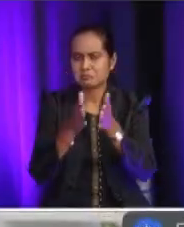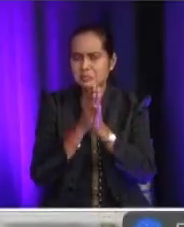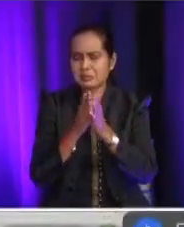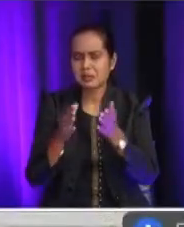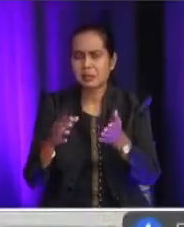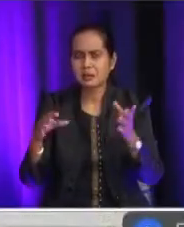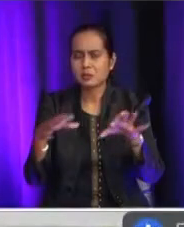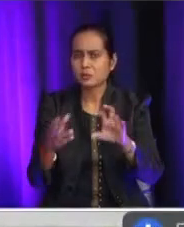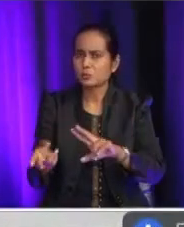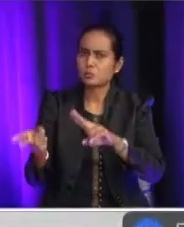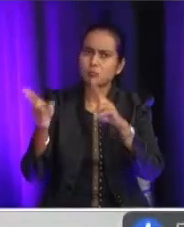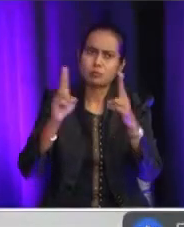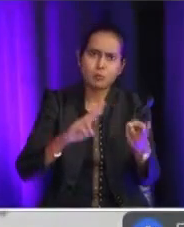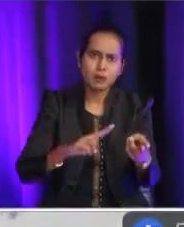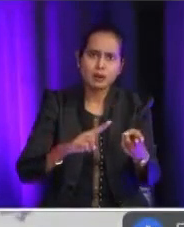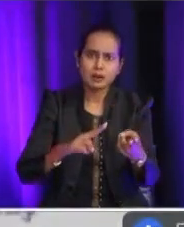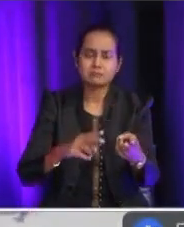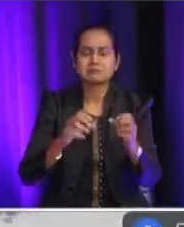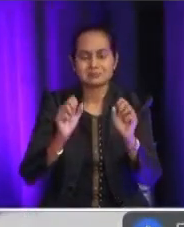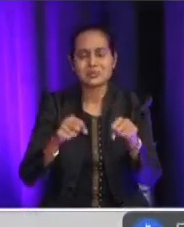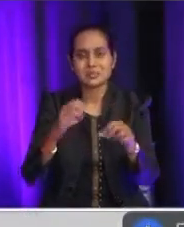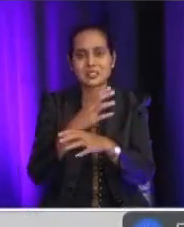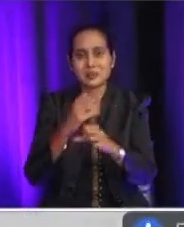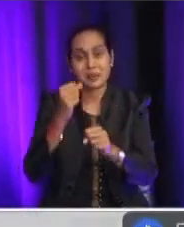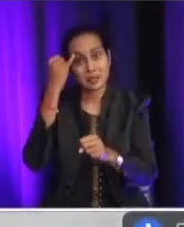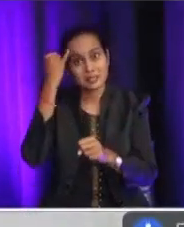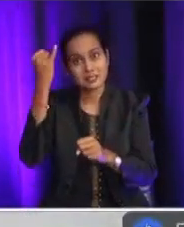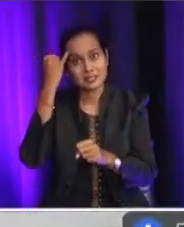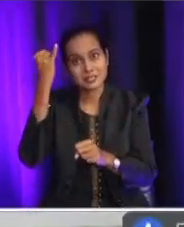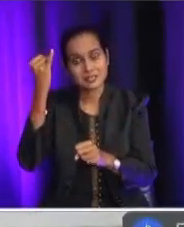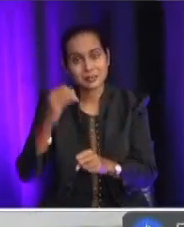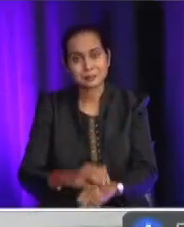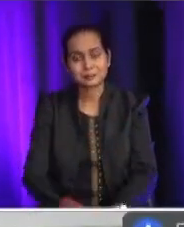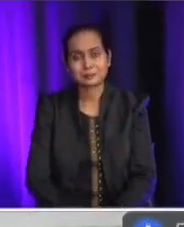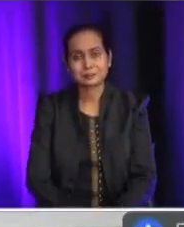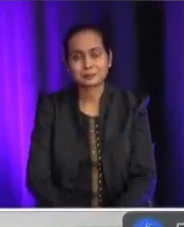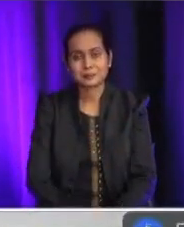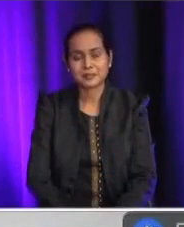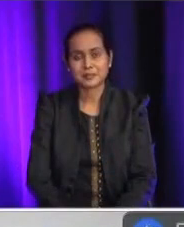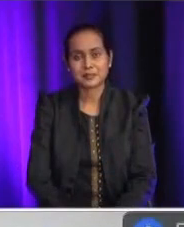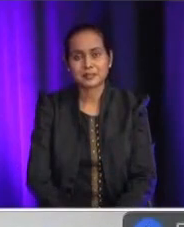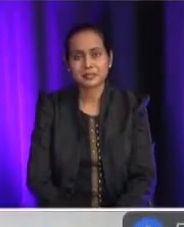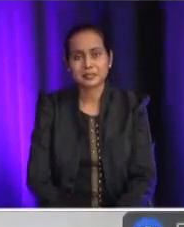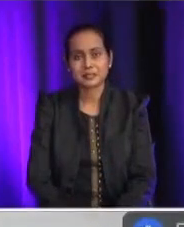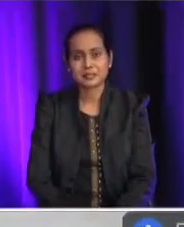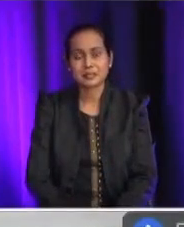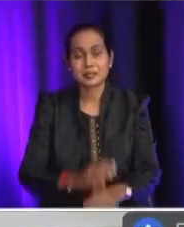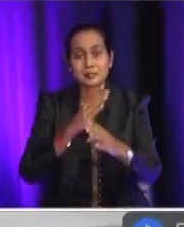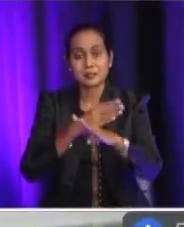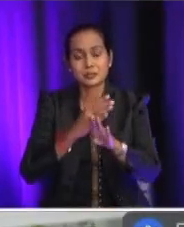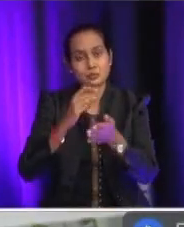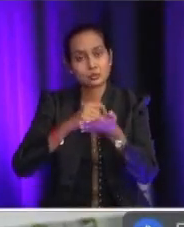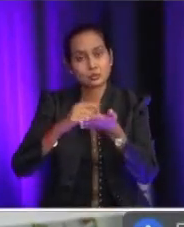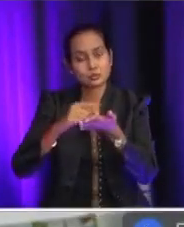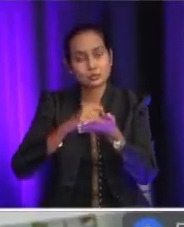untuk mengolahkan daripada petikan, mereka dah dapat ilham dah. Ada yang apa cikgu? Bentuk penulisan yang dilakukan oleh